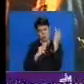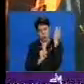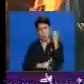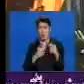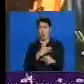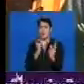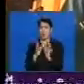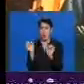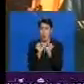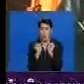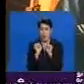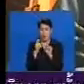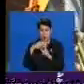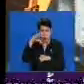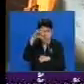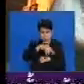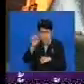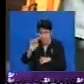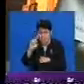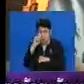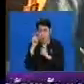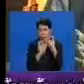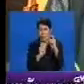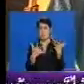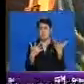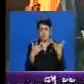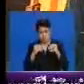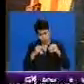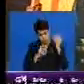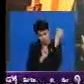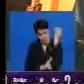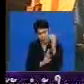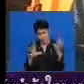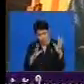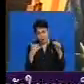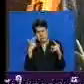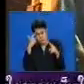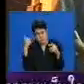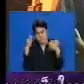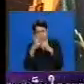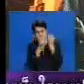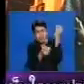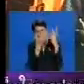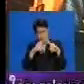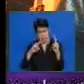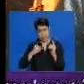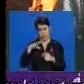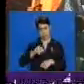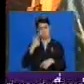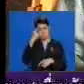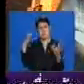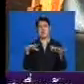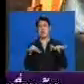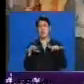ช่ไหมครับแต่ก็ไม่ระบุว่าจุดไหนตรงไหนตรงไหนจังหวัดนราธิวาสมันกว้างครับบางทีมีเรื่องในป่ามีเหตุในป่าแต่ก็ต้องรู้ว่าจังหวัดนราธิวาสค